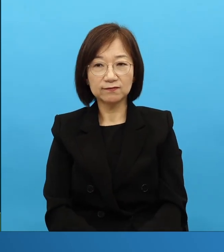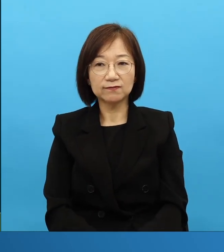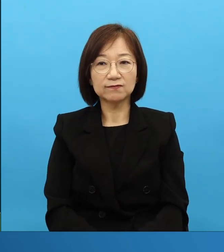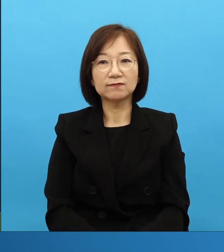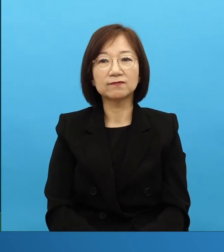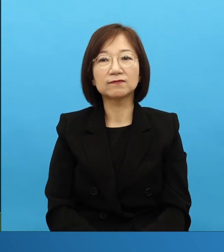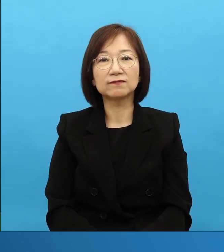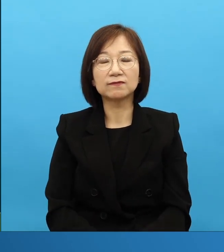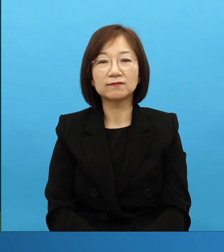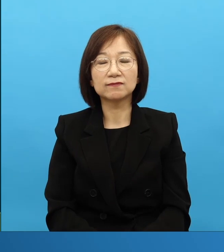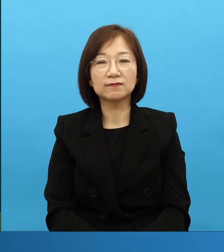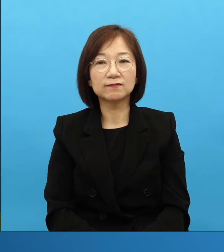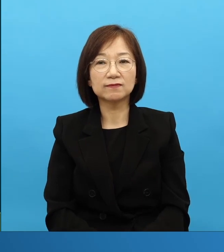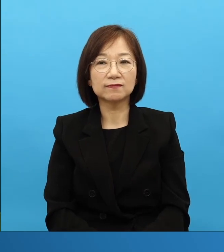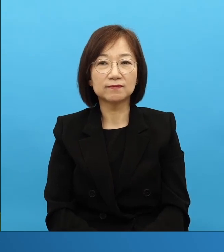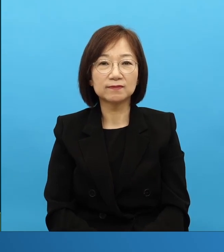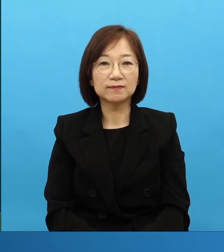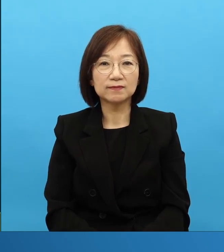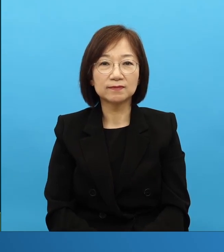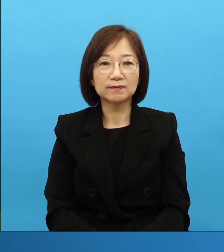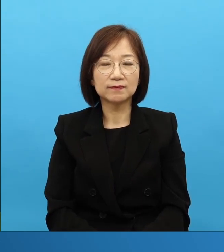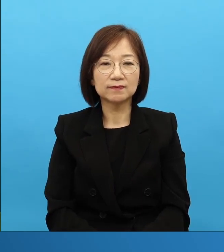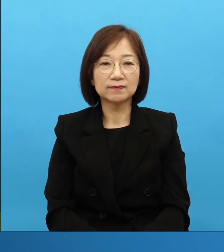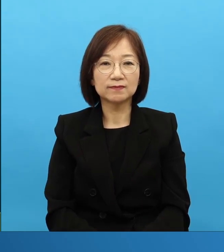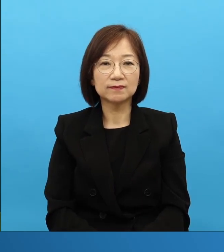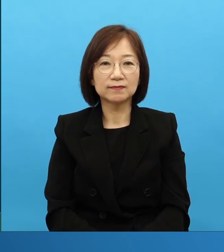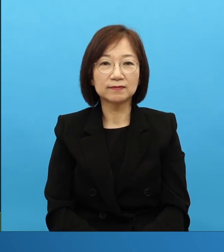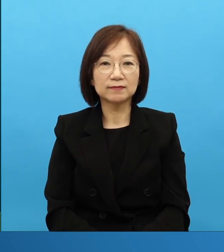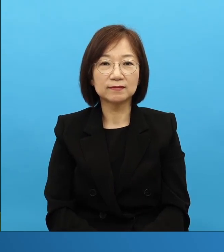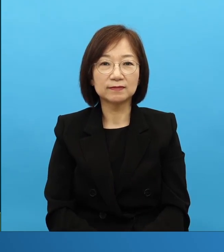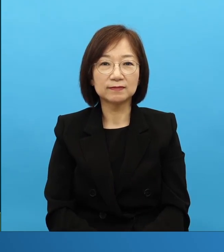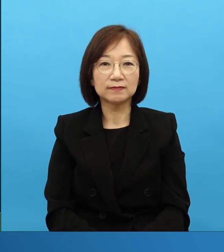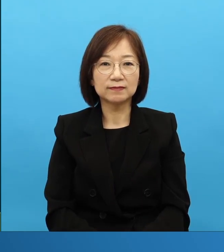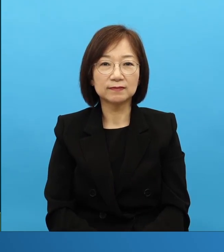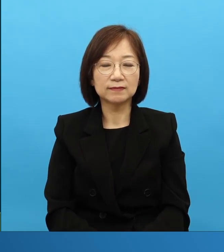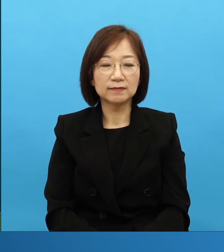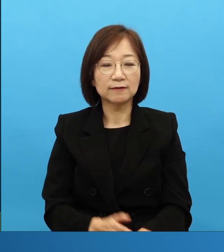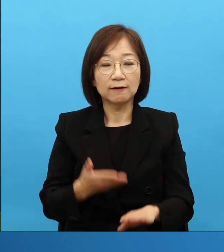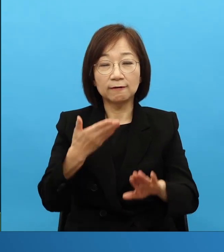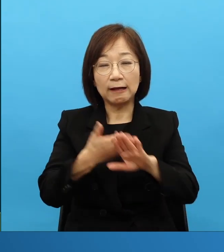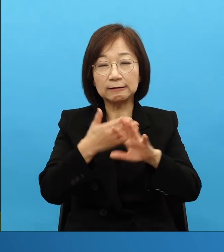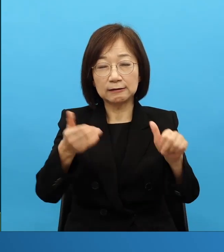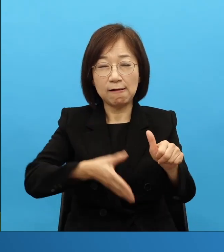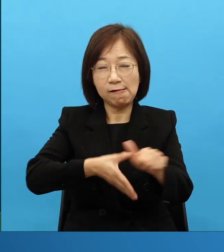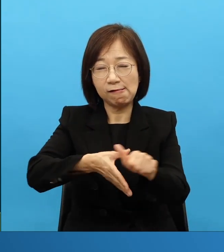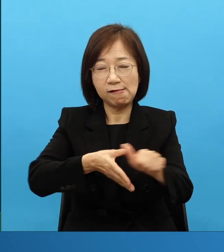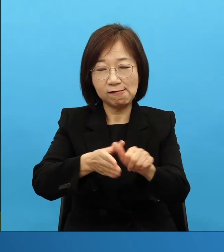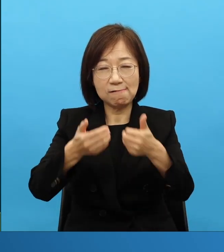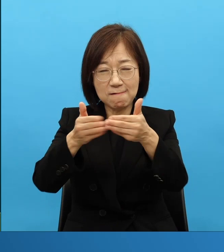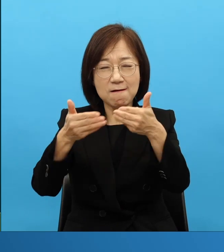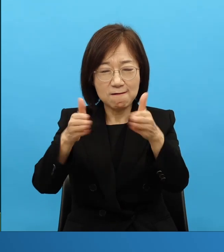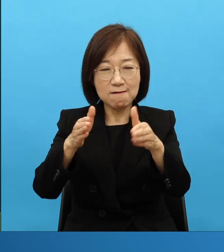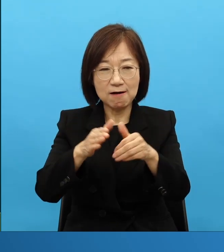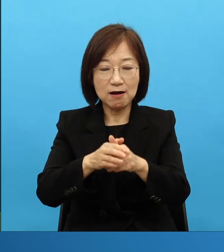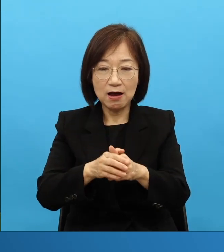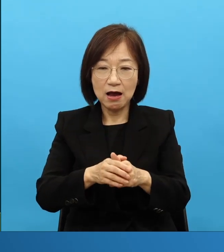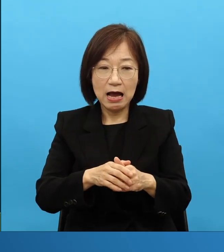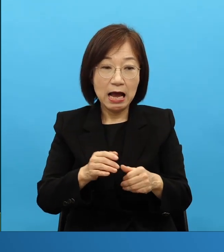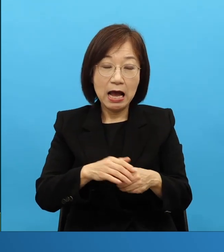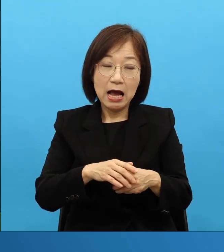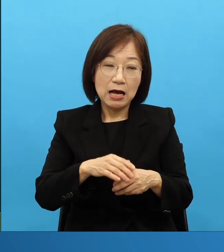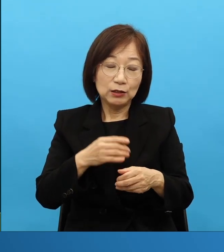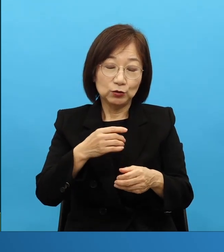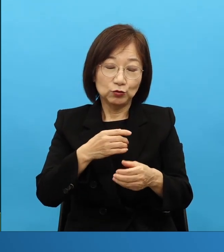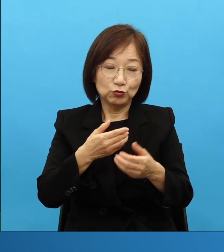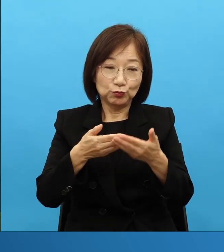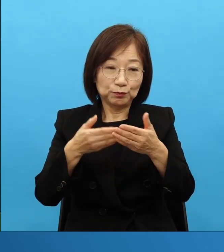그래서 막 남 괴롭히고 죽이고 피 흘리는데 발이 빠르지 않냐. And their feet are swift to shed blood